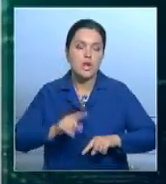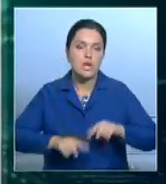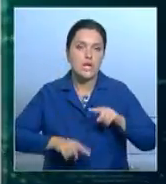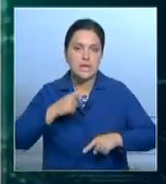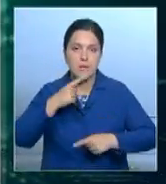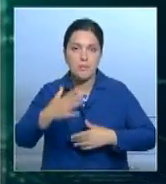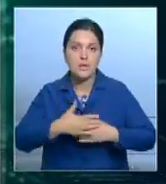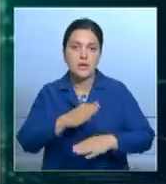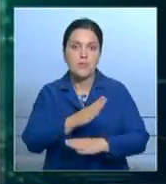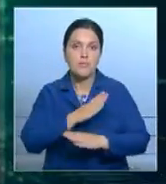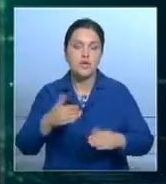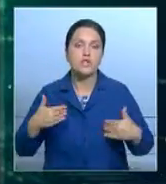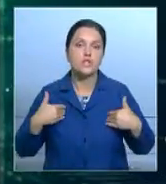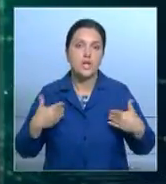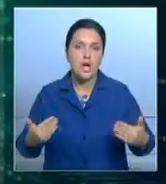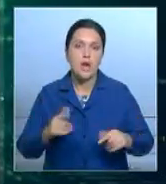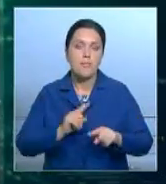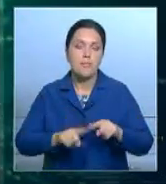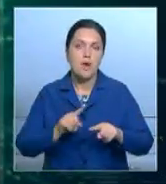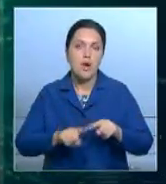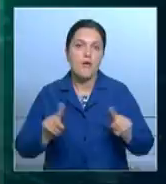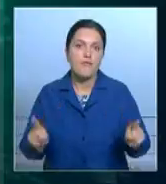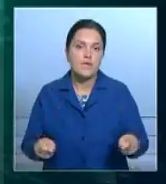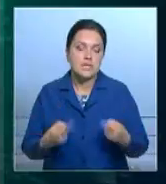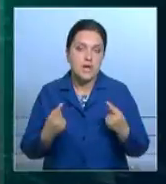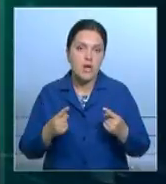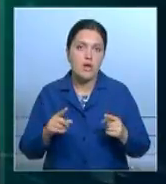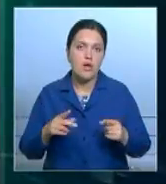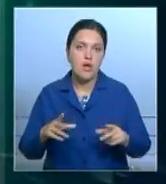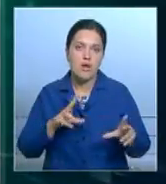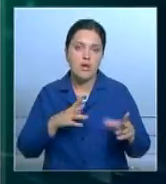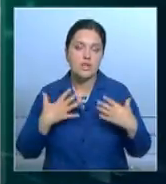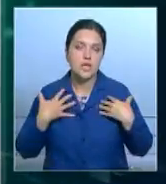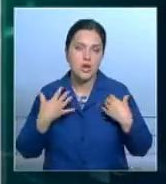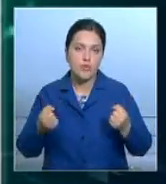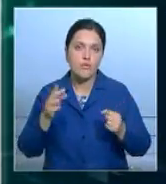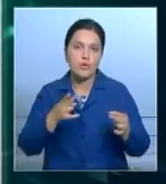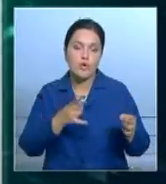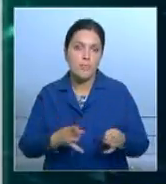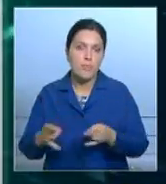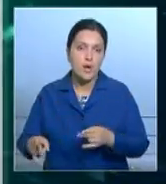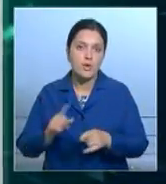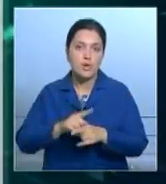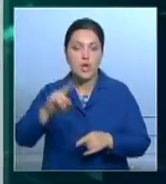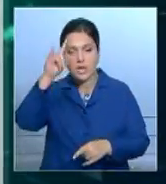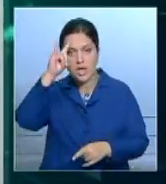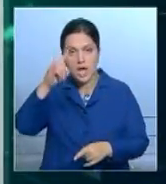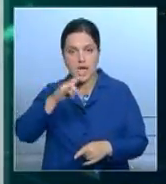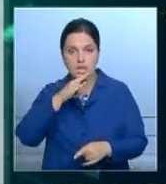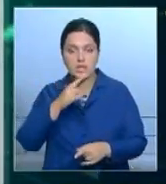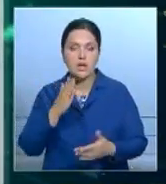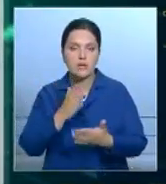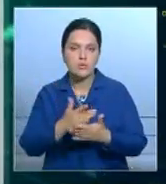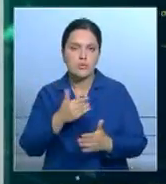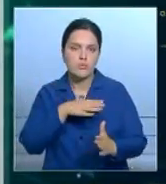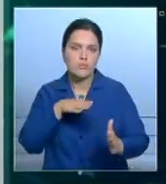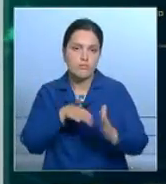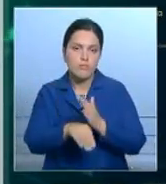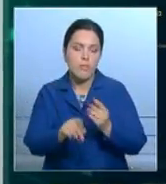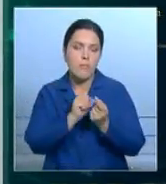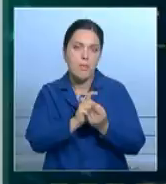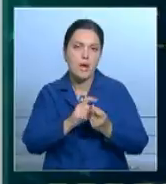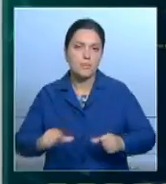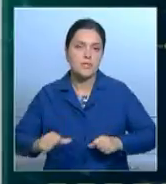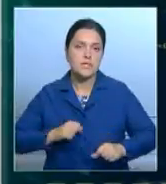близким погибших. Желаем скорейшего восстановления всем пострадавшим». Также в министерстве подчеркнули, что Казахстан поддерживает мировое сообщество в борьбе